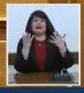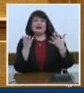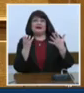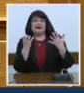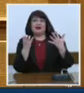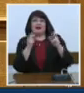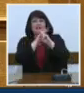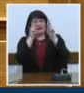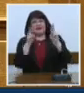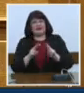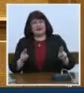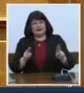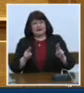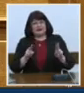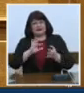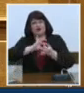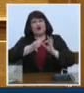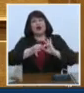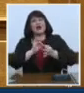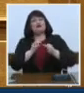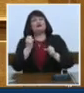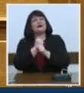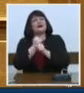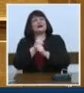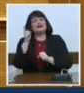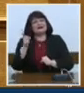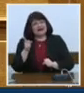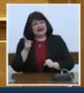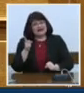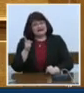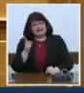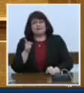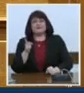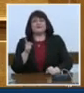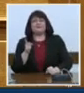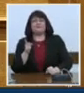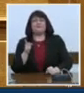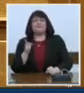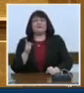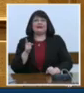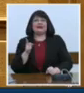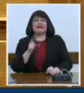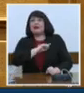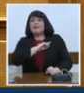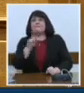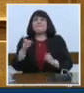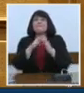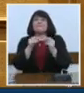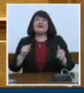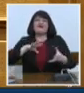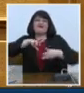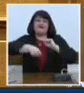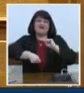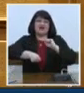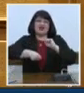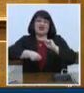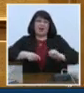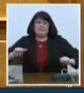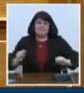της Διεθνούς Οργάνωσης Εργασίας, του ILO, για την εξάλειψη της βίας και της